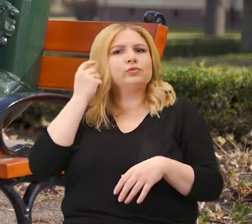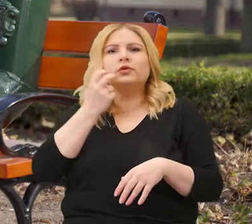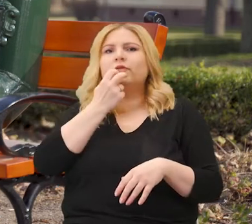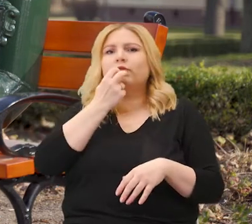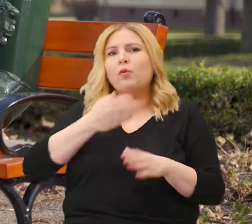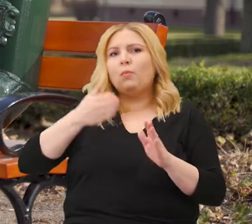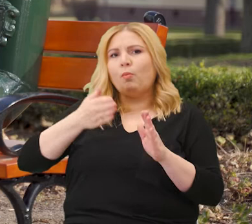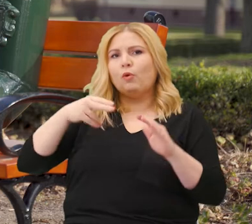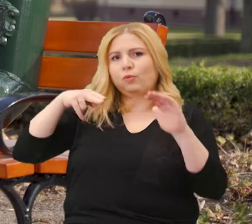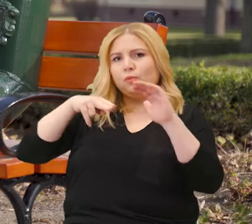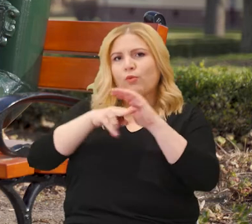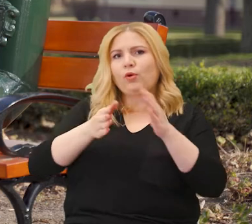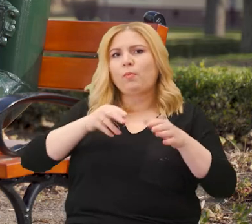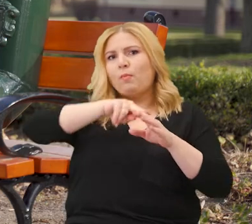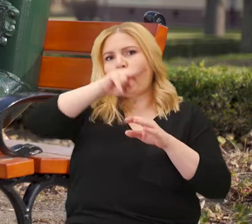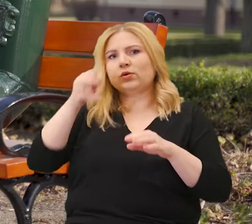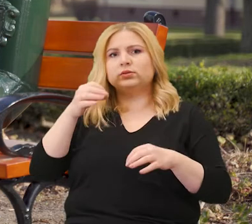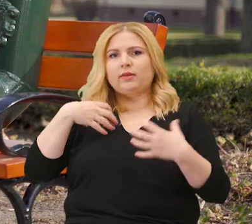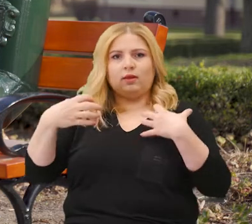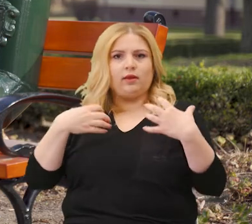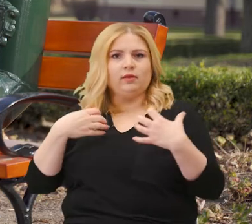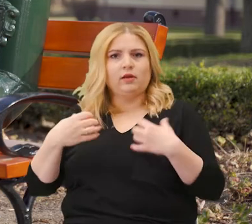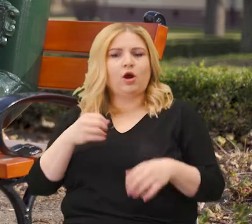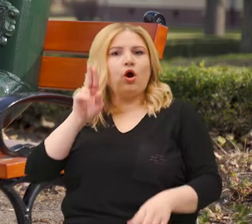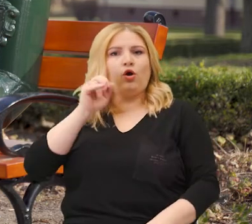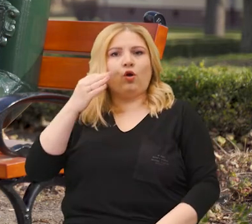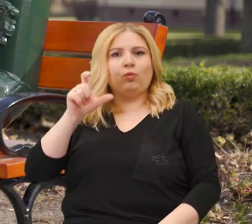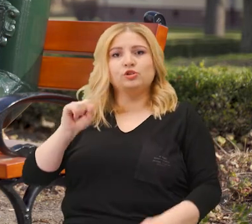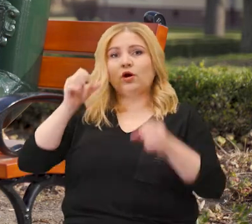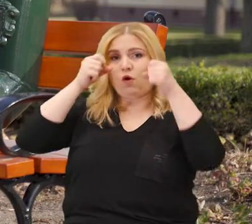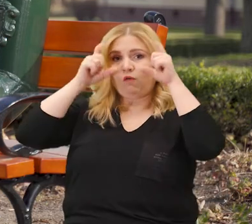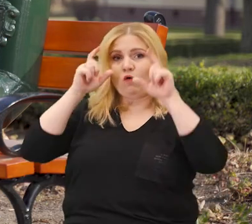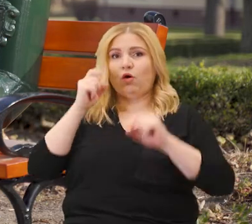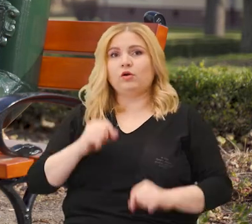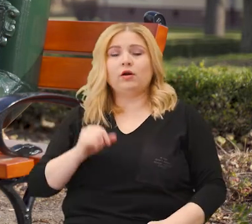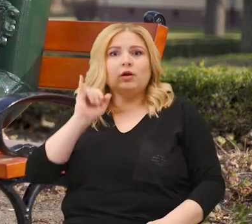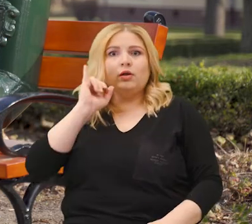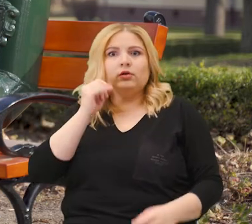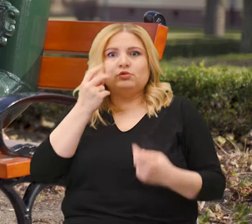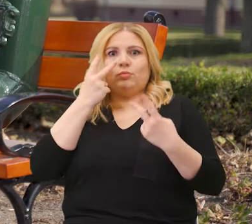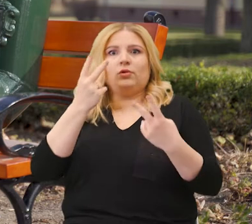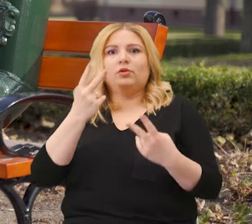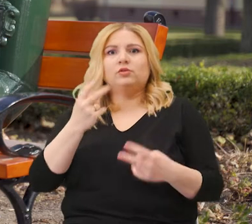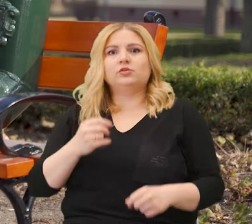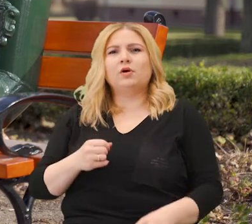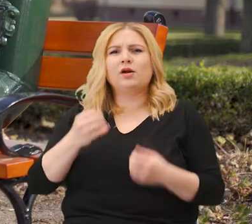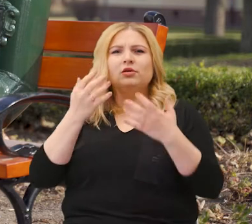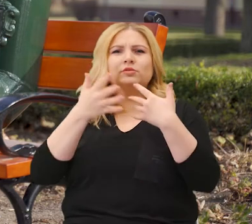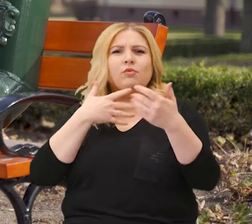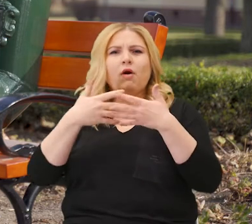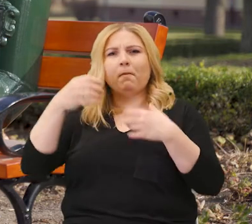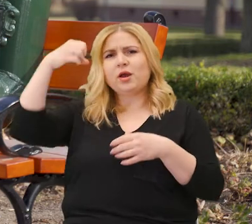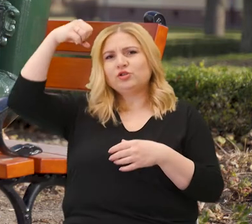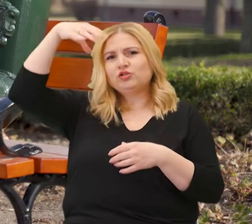pod mostem teatralnym. Romcia otworzyła oczy i od razu oprzytomniała. W słabym, rozproszonym świetle bijącym z